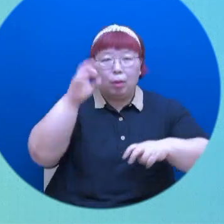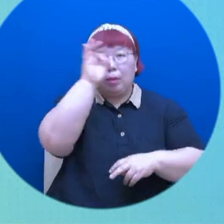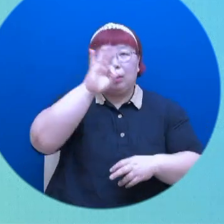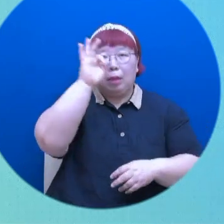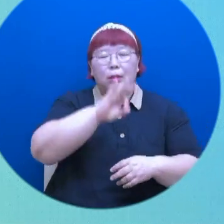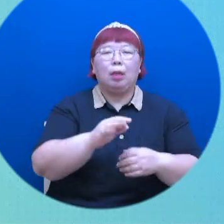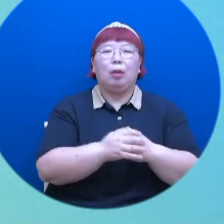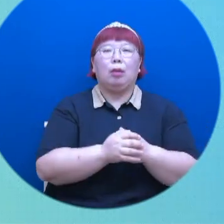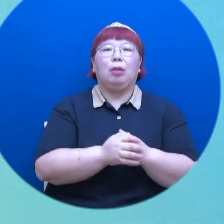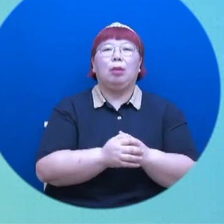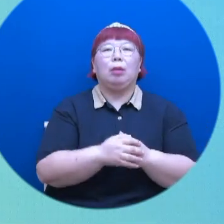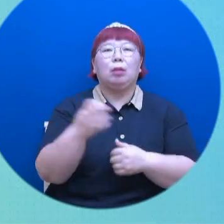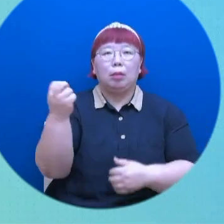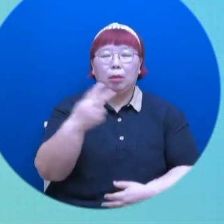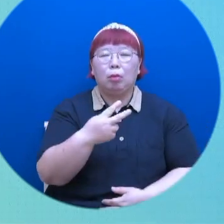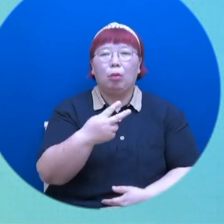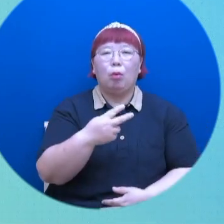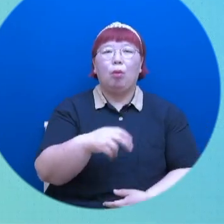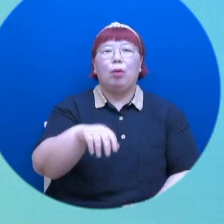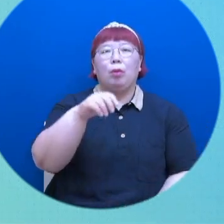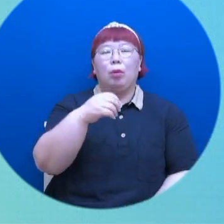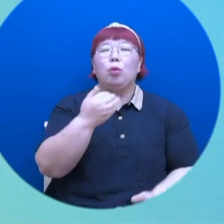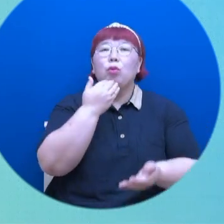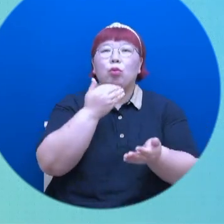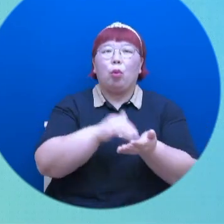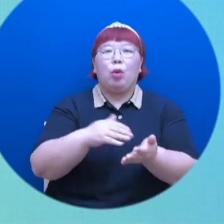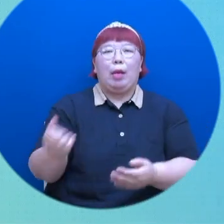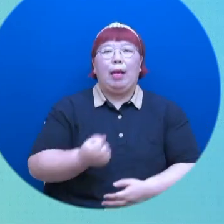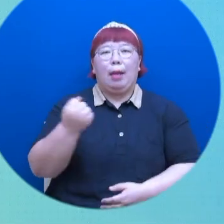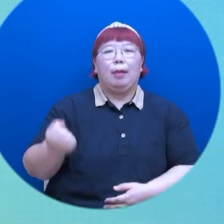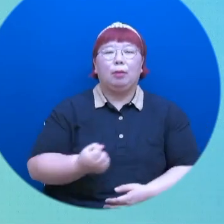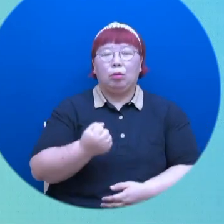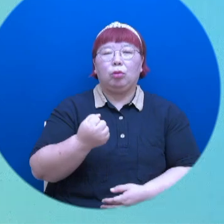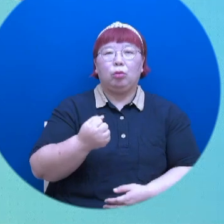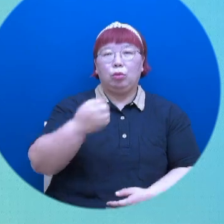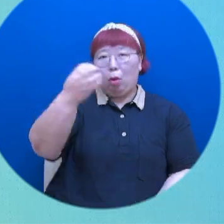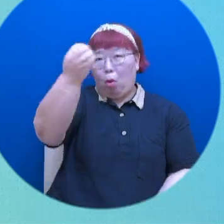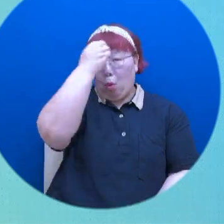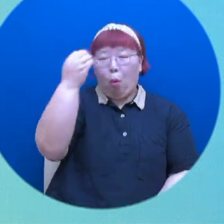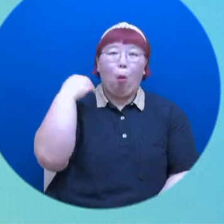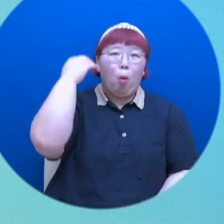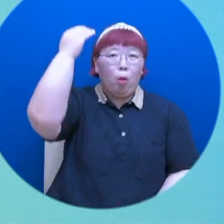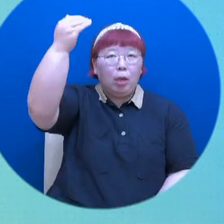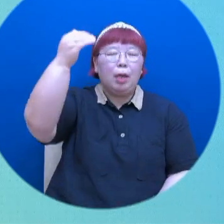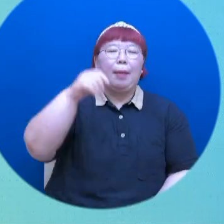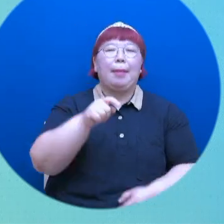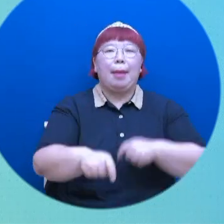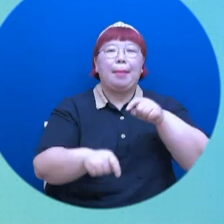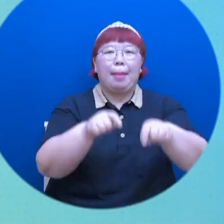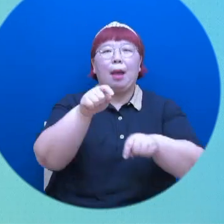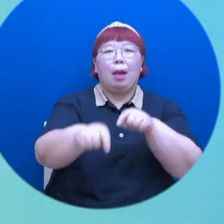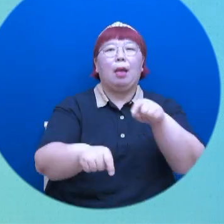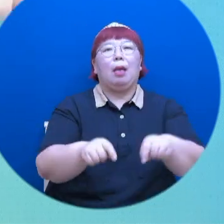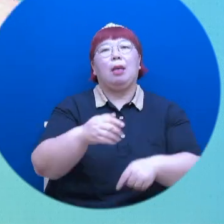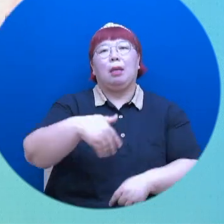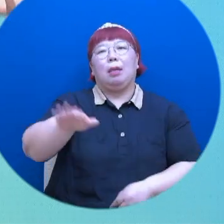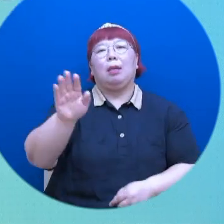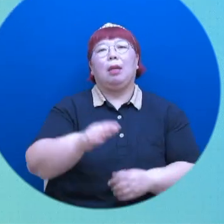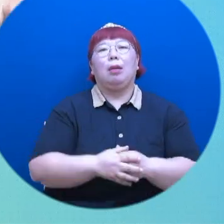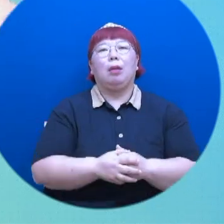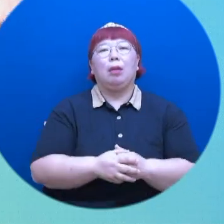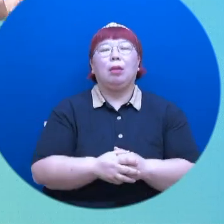일어섭니다. 그리고는 골리앗에게 나아갑니다. 골리앗에게 나아갈 때 여러분 어떻게 나아간지